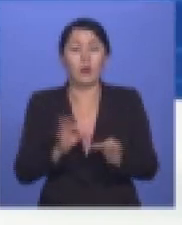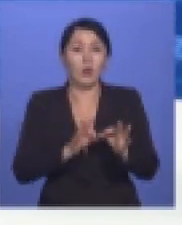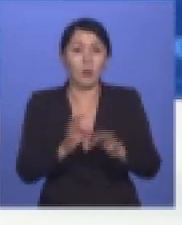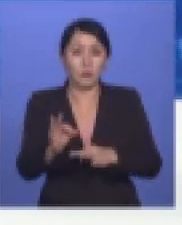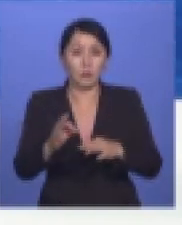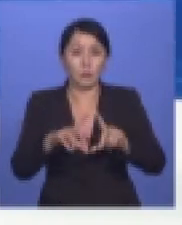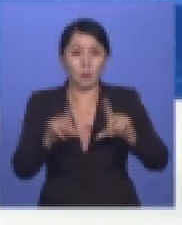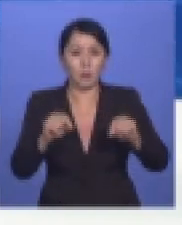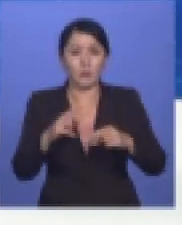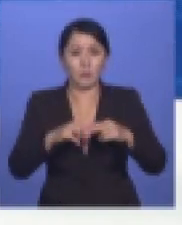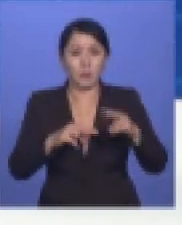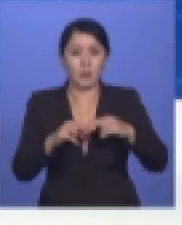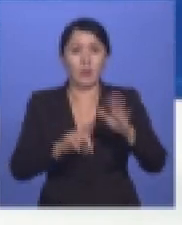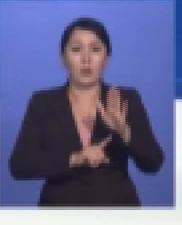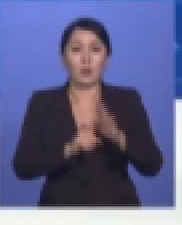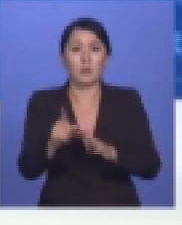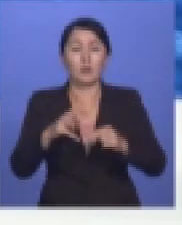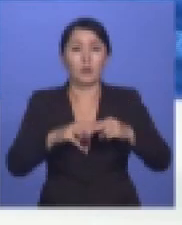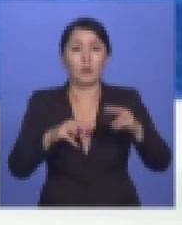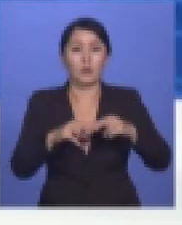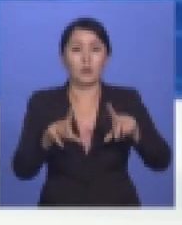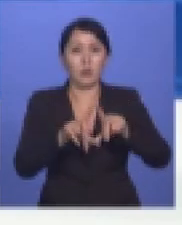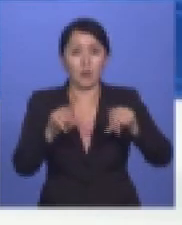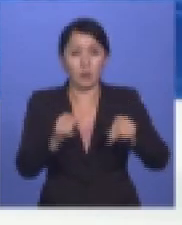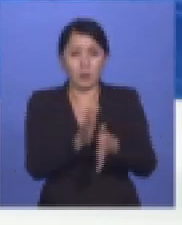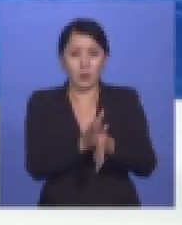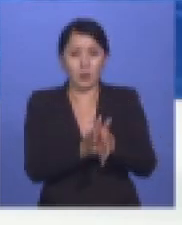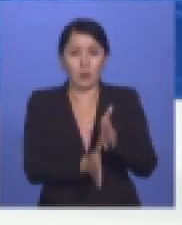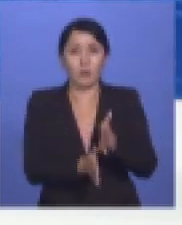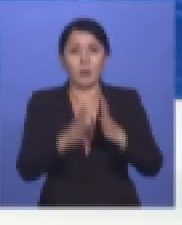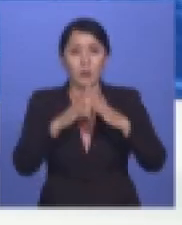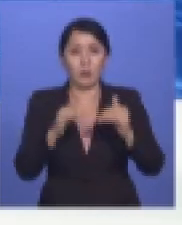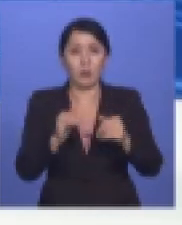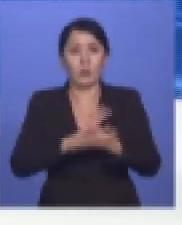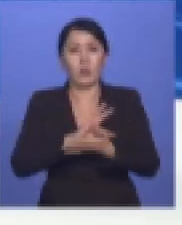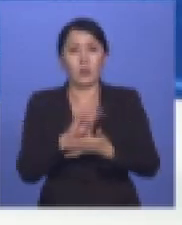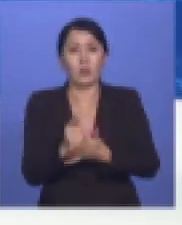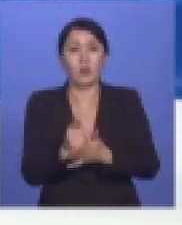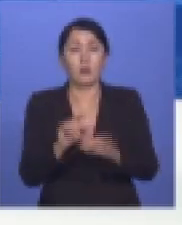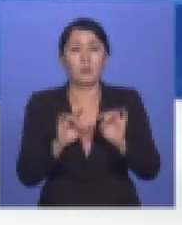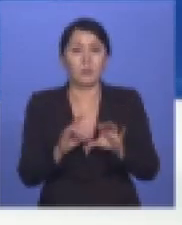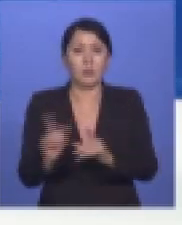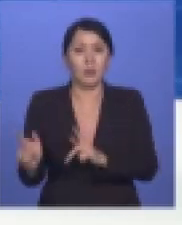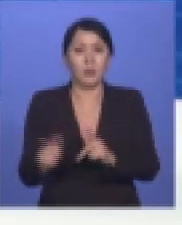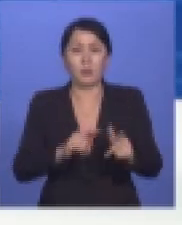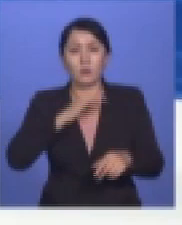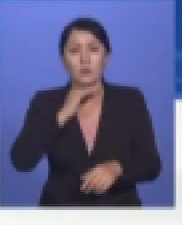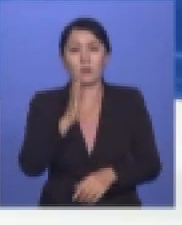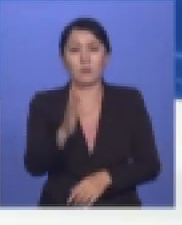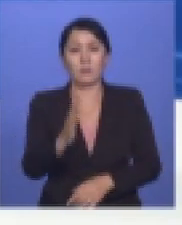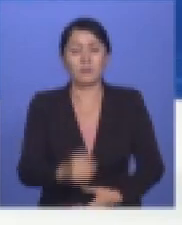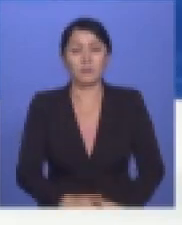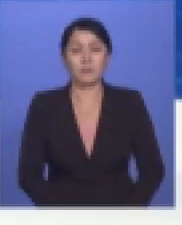мекенде ауылдық клубтың құрылысы басталған. Қазіргі таңда құрылыс нысанының қабырғалары мен төбесі толықтай жаңартылды. Әріптесіміз дайындаған